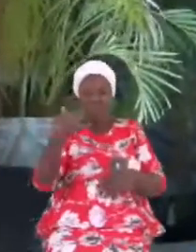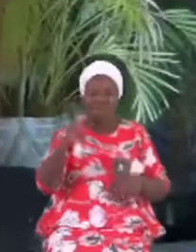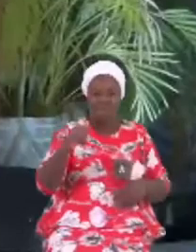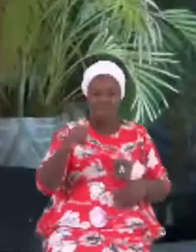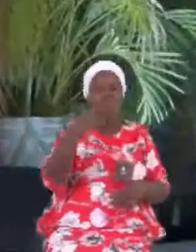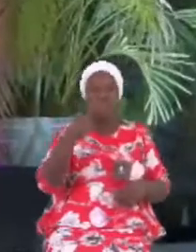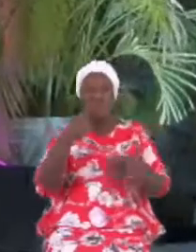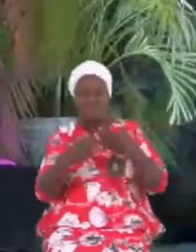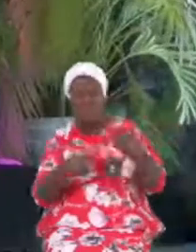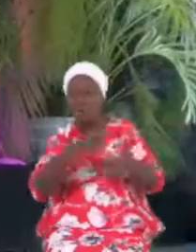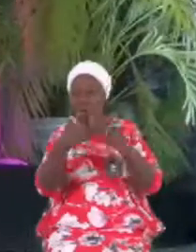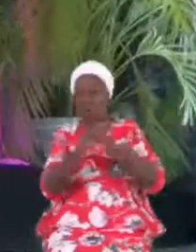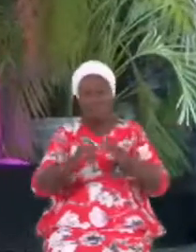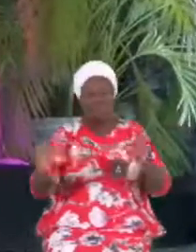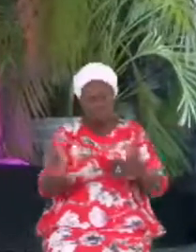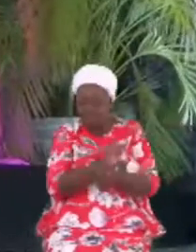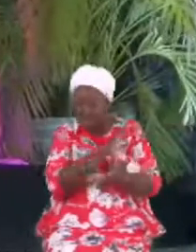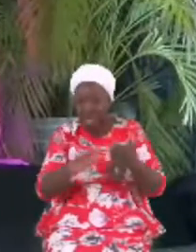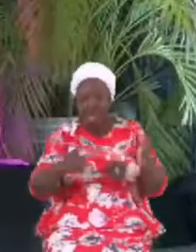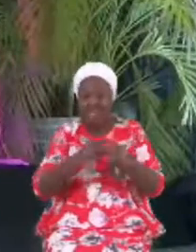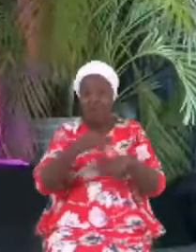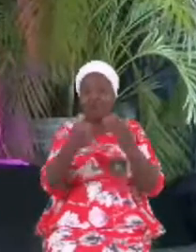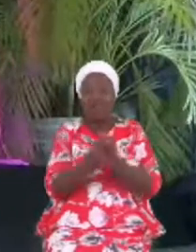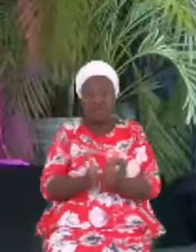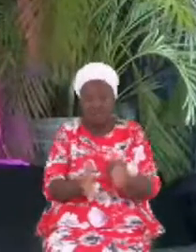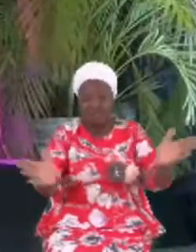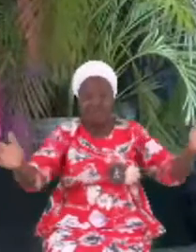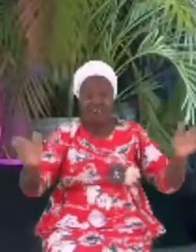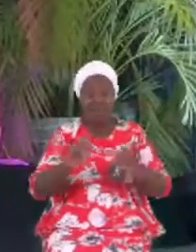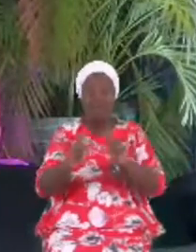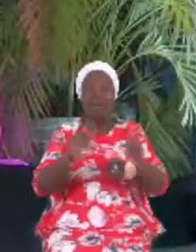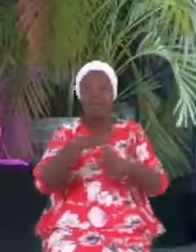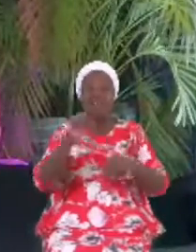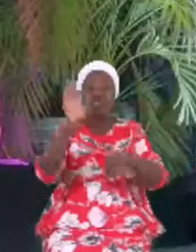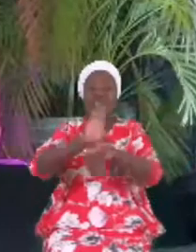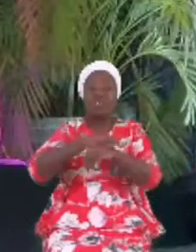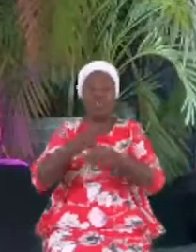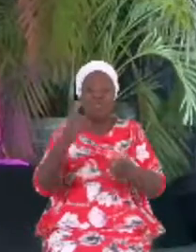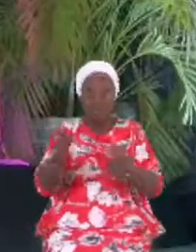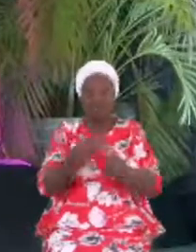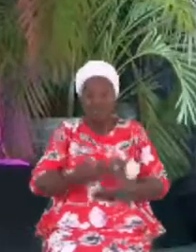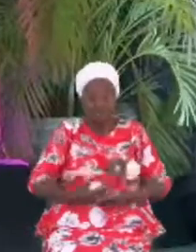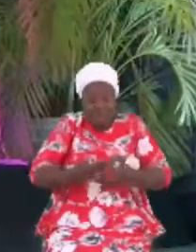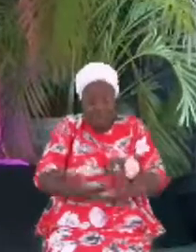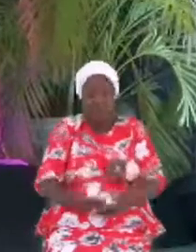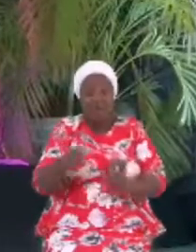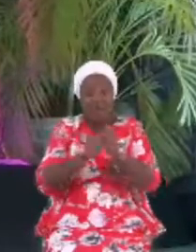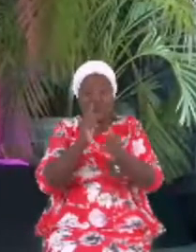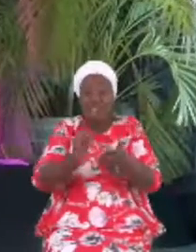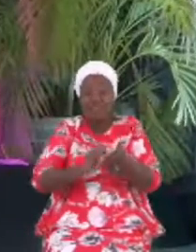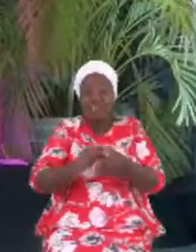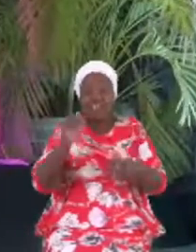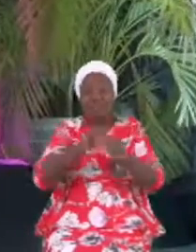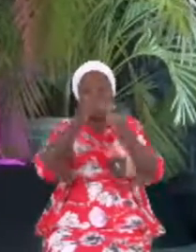jaune, toutes ces choses sont ôtées. Et nous aurons une assemblée générale. Et l'église des premiers inscrits,